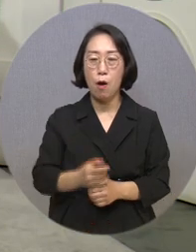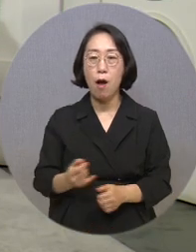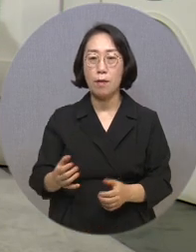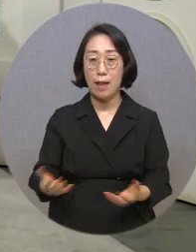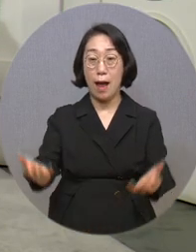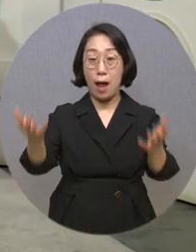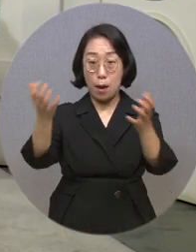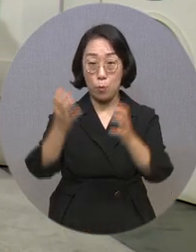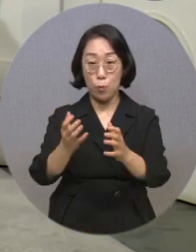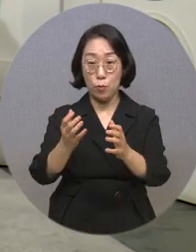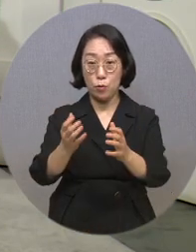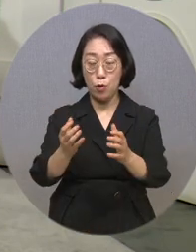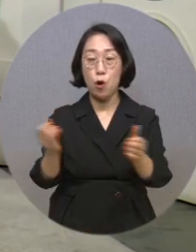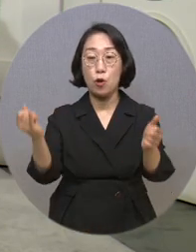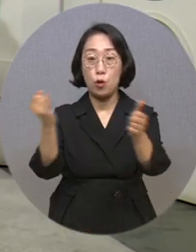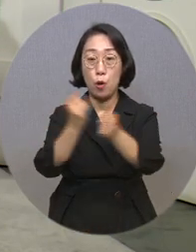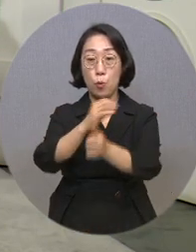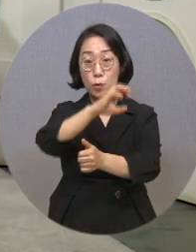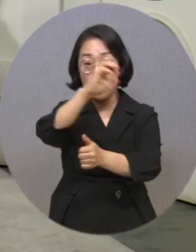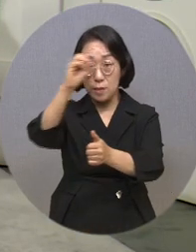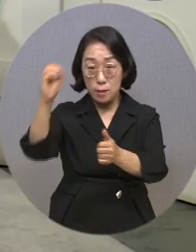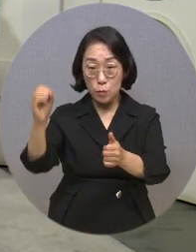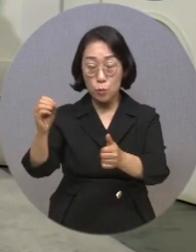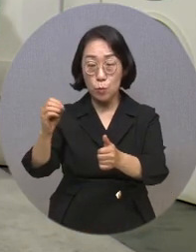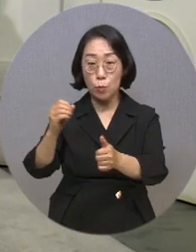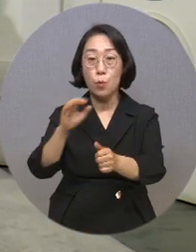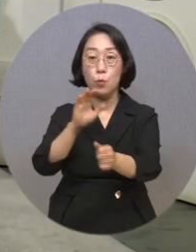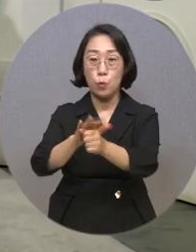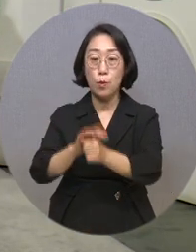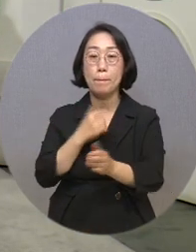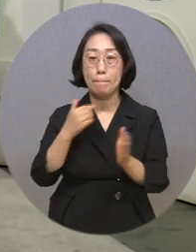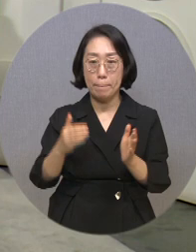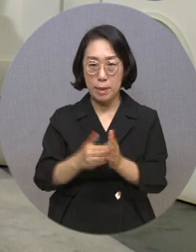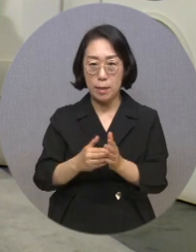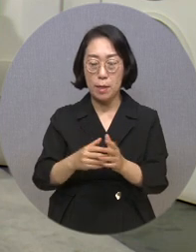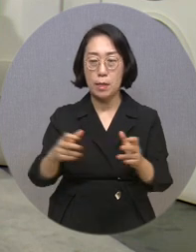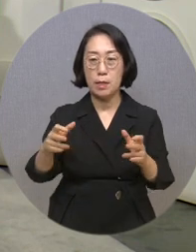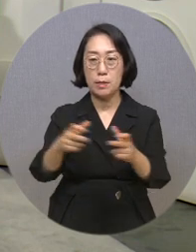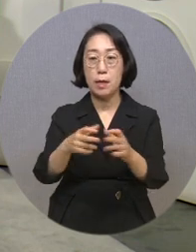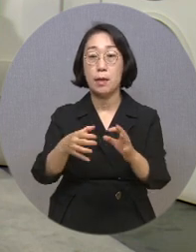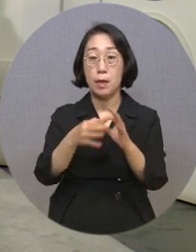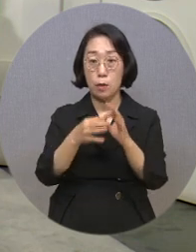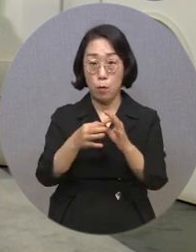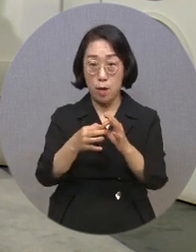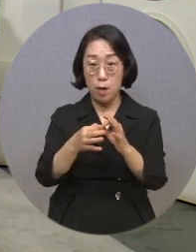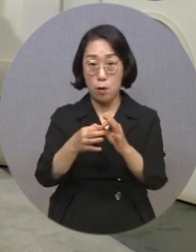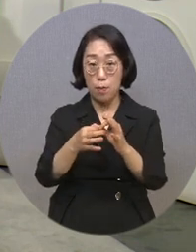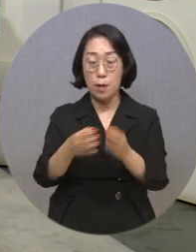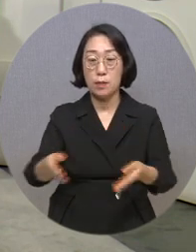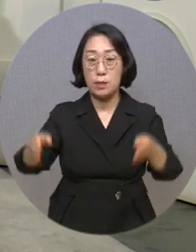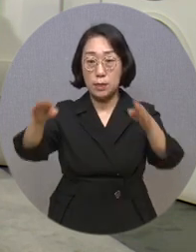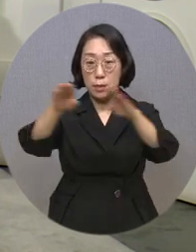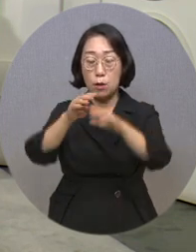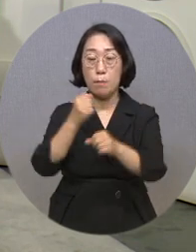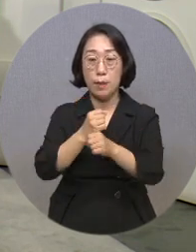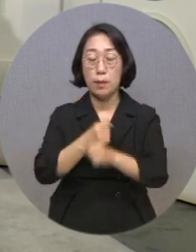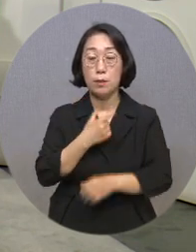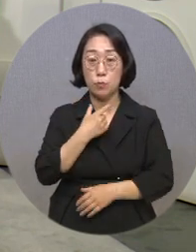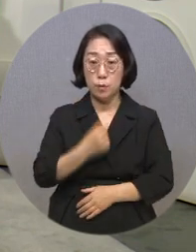이상 시키셨고, 그런 분이라 장애인시설을 꼭 하고 싶다고 해가지고 그 밑에다가